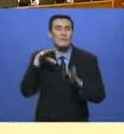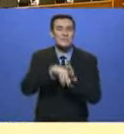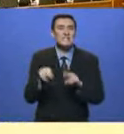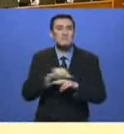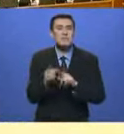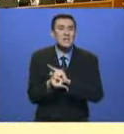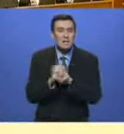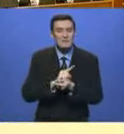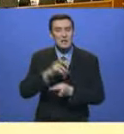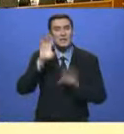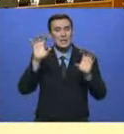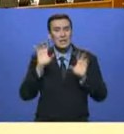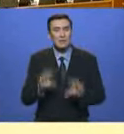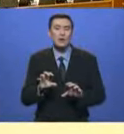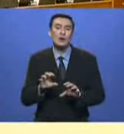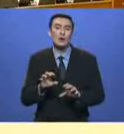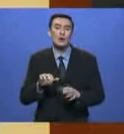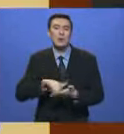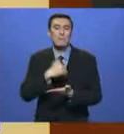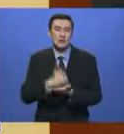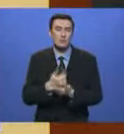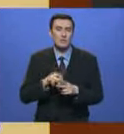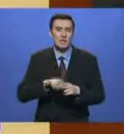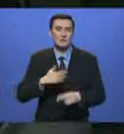изменения в законодательную базу нашей республики.